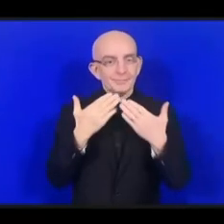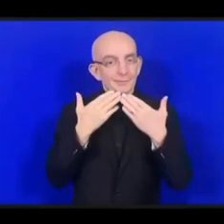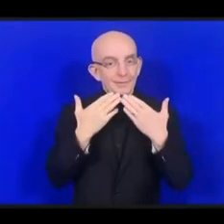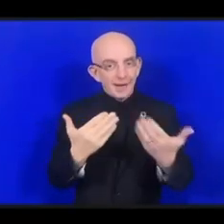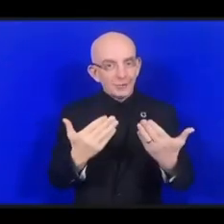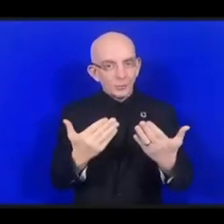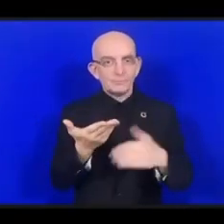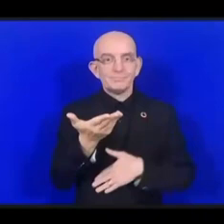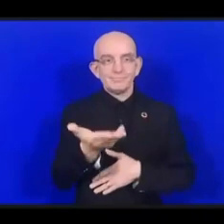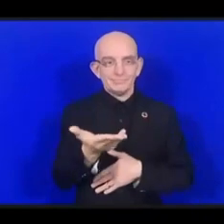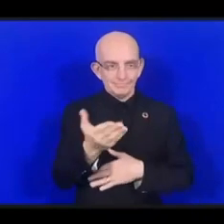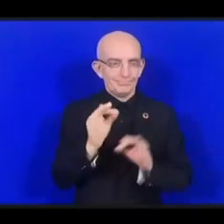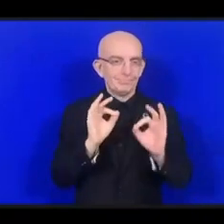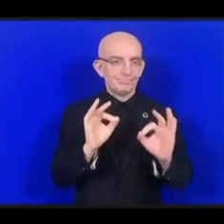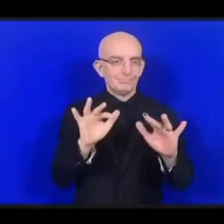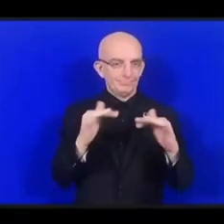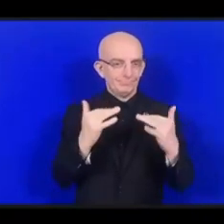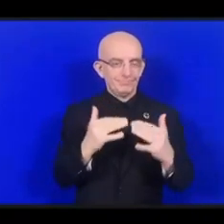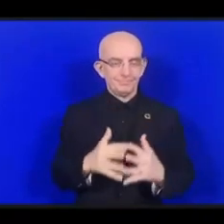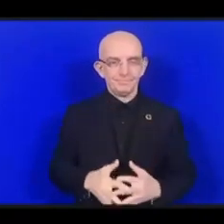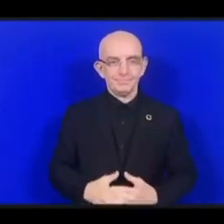谢